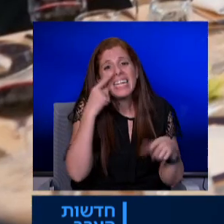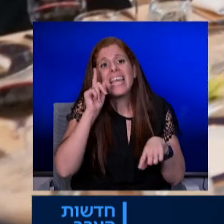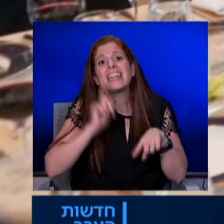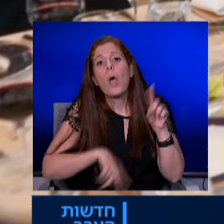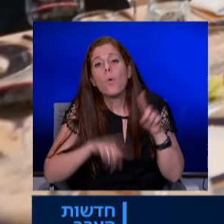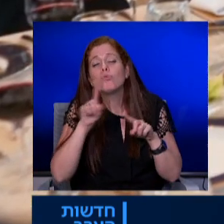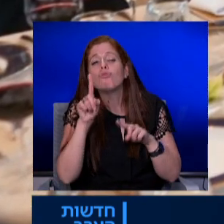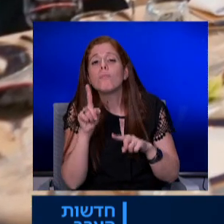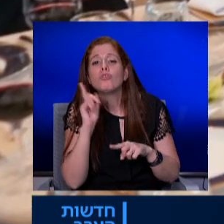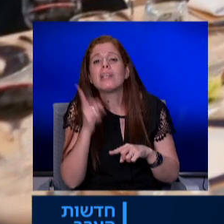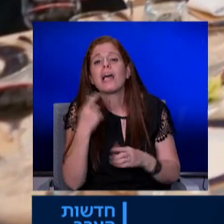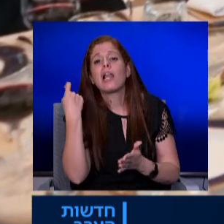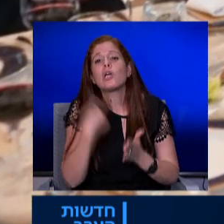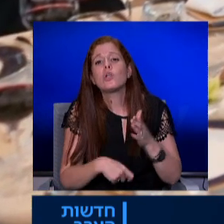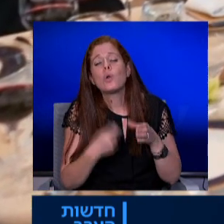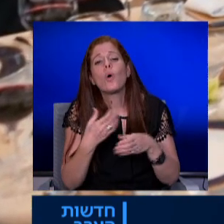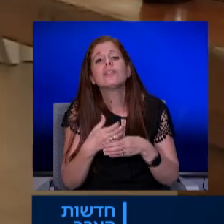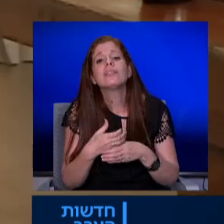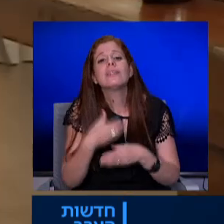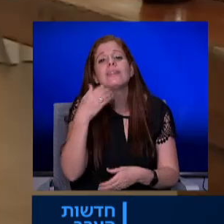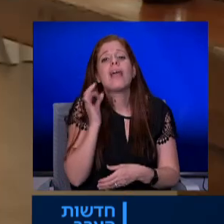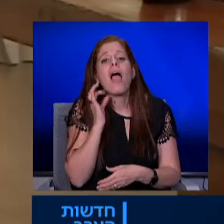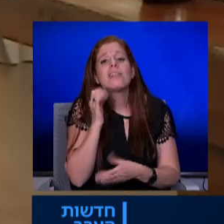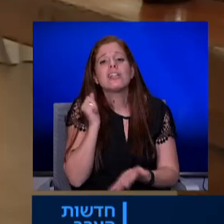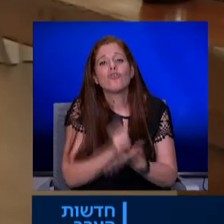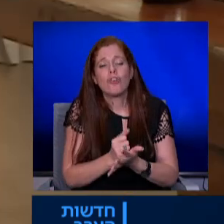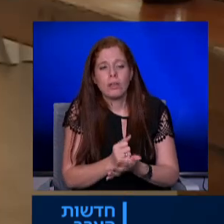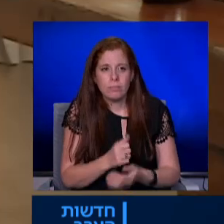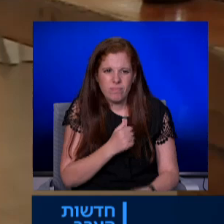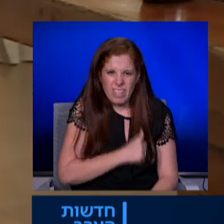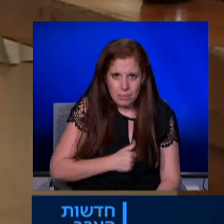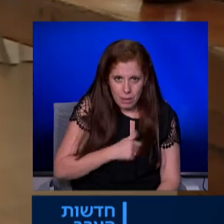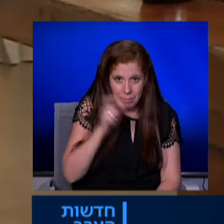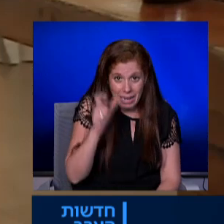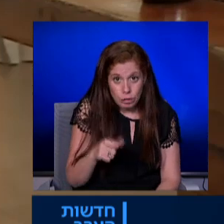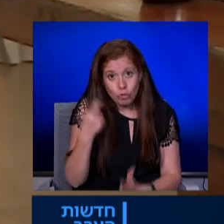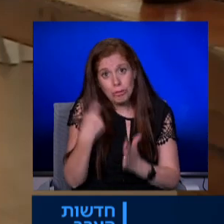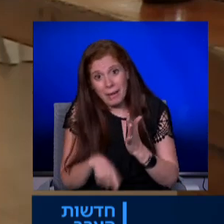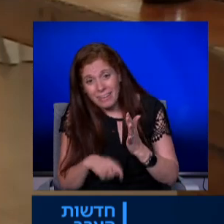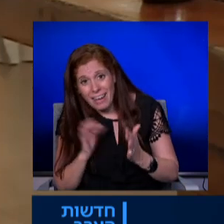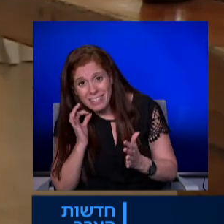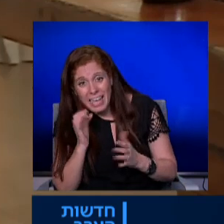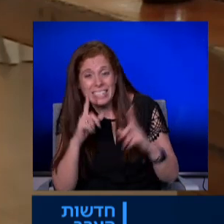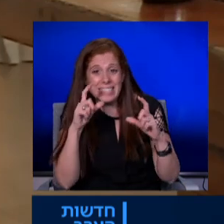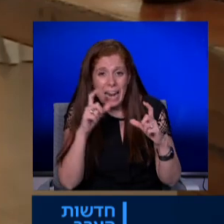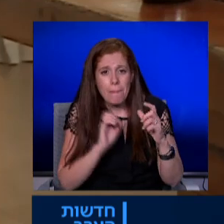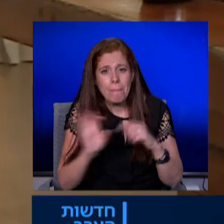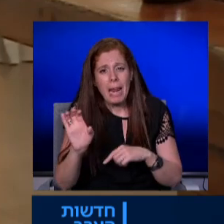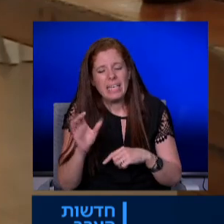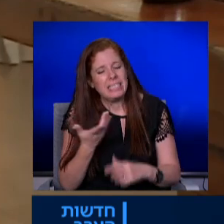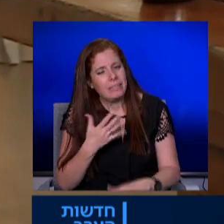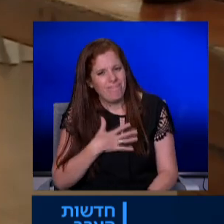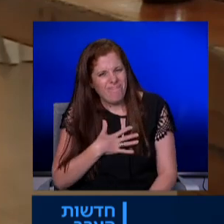שנשלח לרכוש יין קשר מהחנות הסמוכה. אני מרחמת קצת על האיש שקנת היין, צילם, מעלה, לא יודעת, אני קצת כואב לי